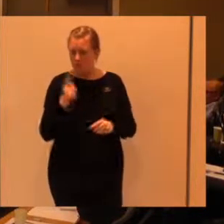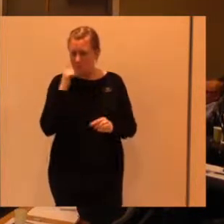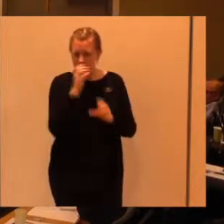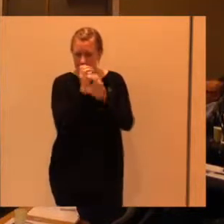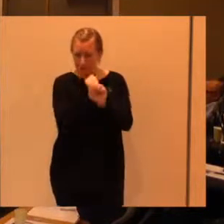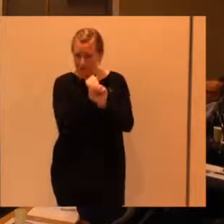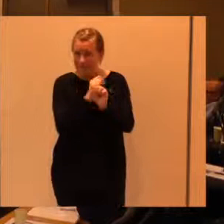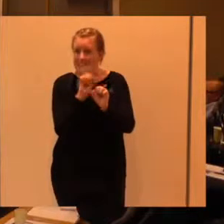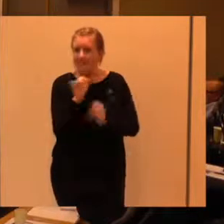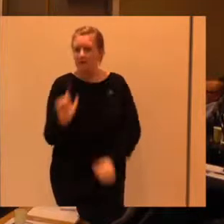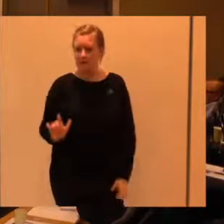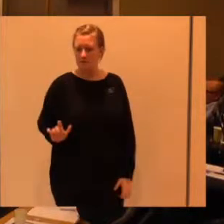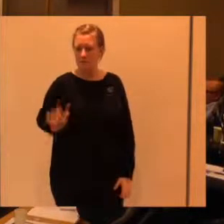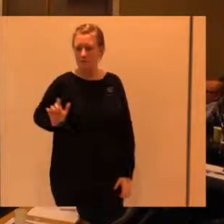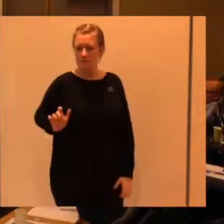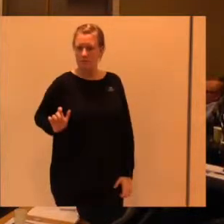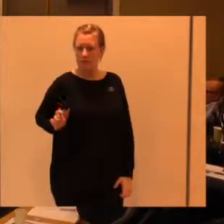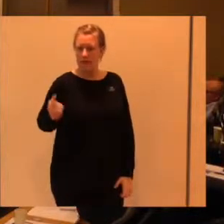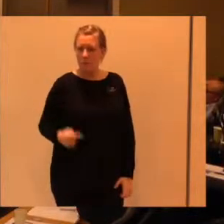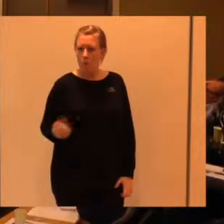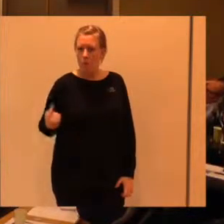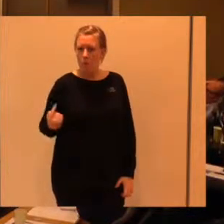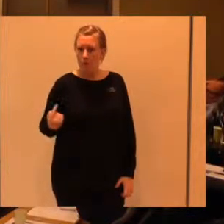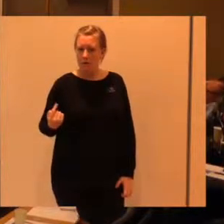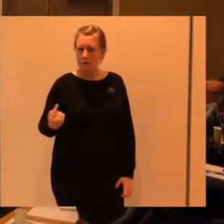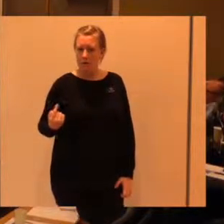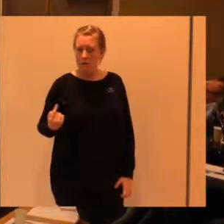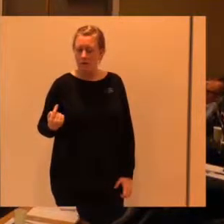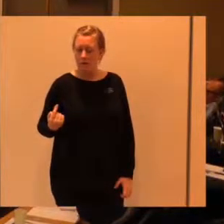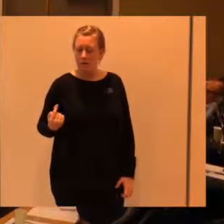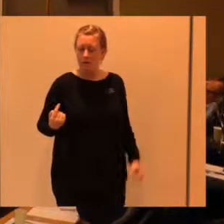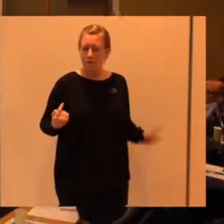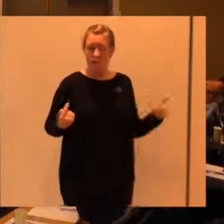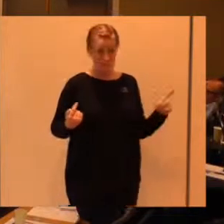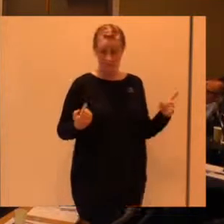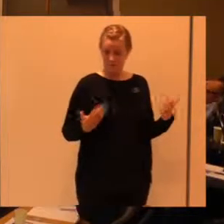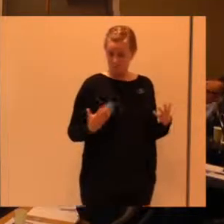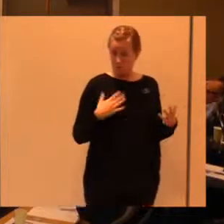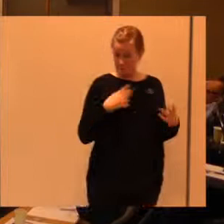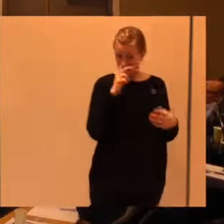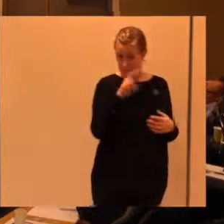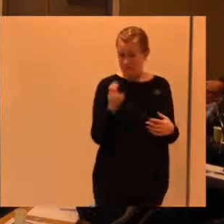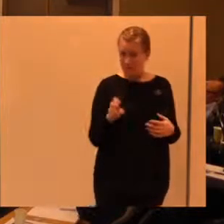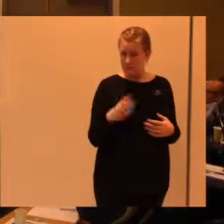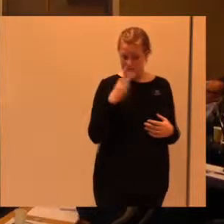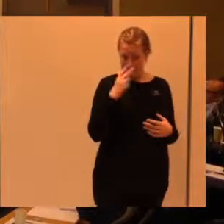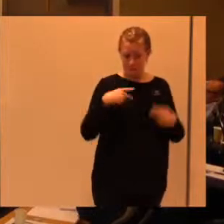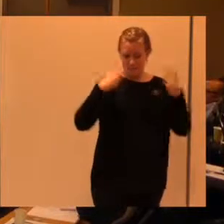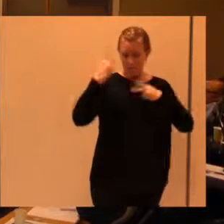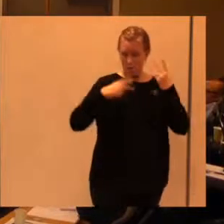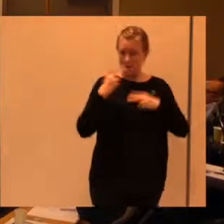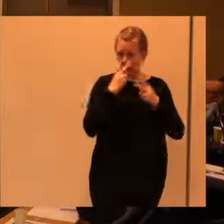klick. Och det hon har fått i uppgift att göra det är att leta på en biograf som visar filmen Monica Zeta. Det är en jätteenkel